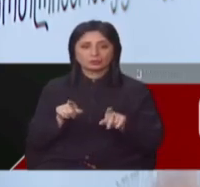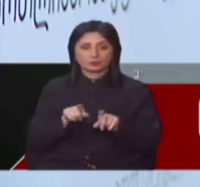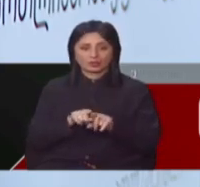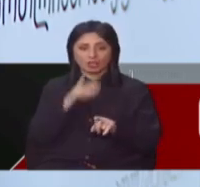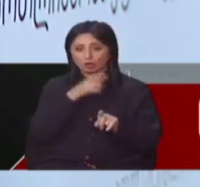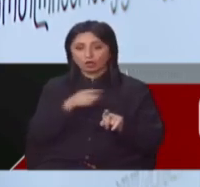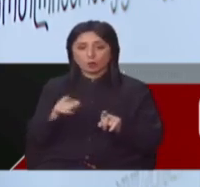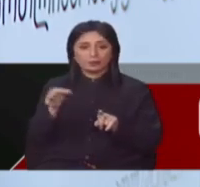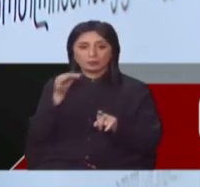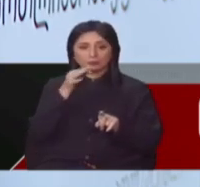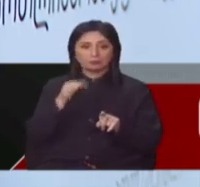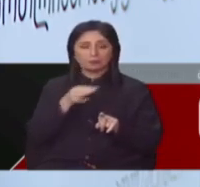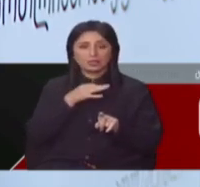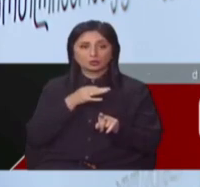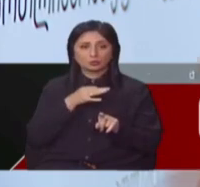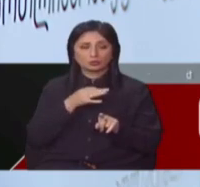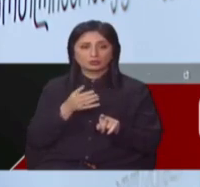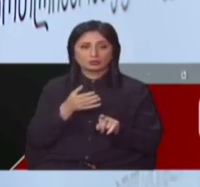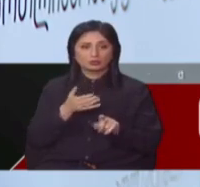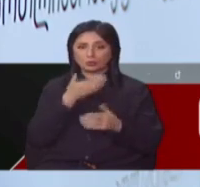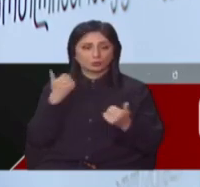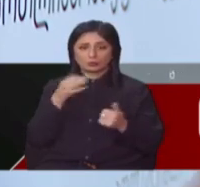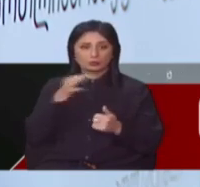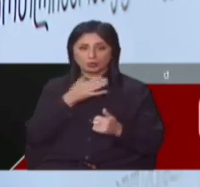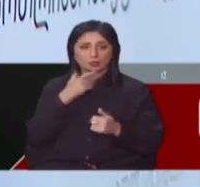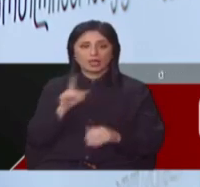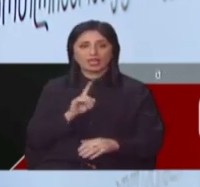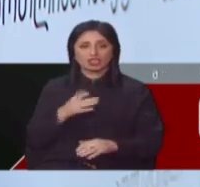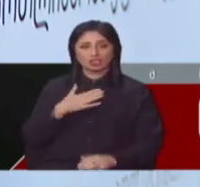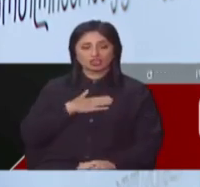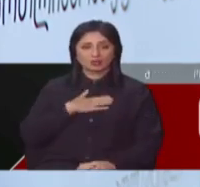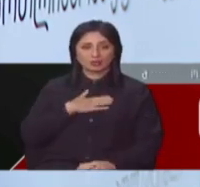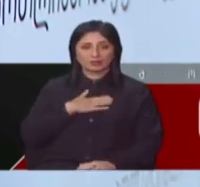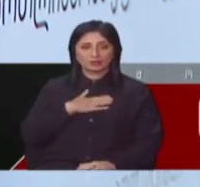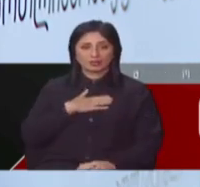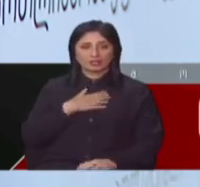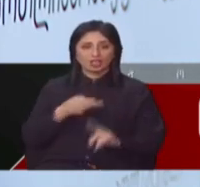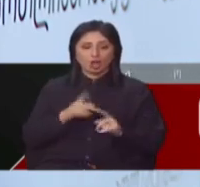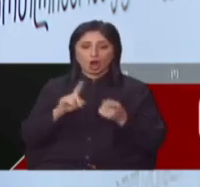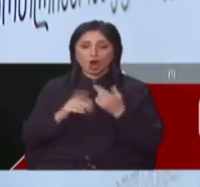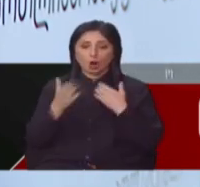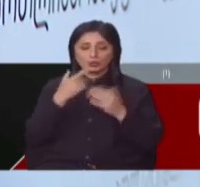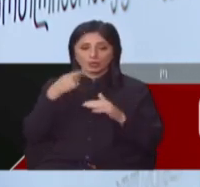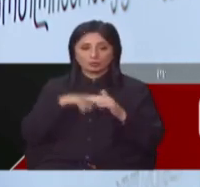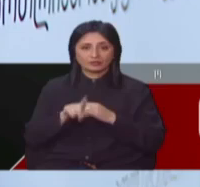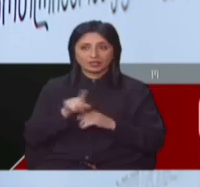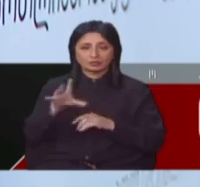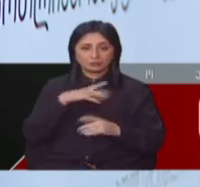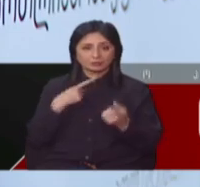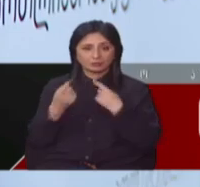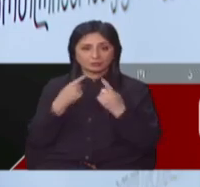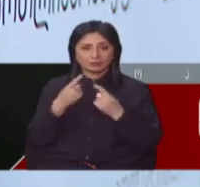ამ დრომდე არ არის პასუხი, რაც ჩვენ იმ კომუნიკაციიდან გამომდინარე, რომელიც მათთან